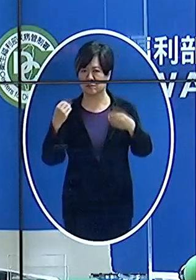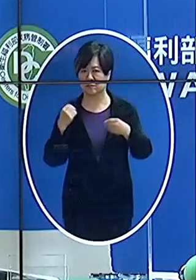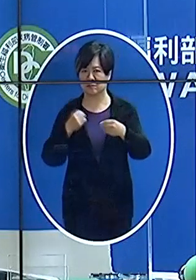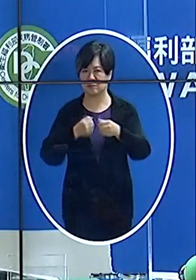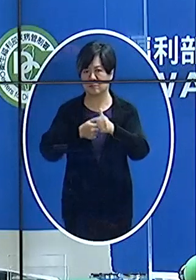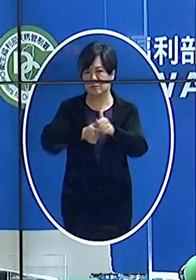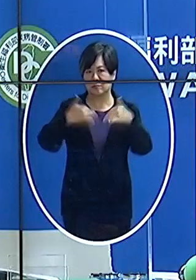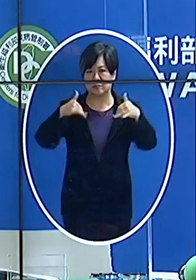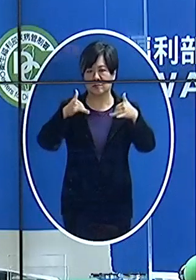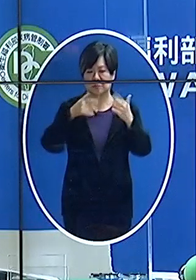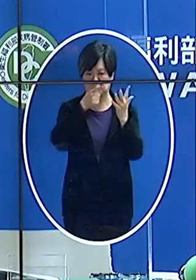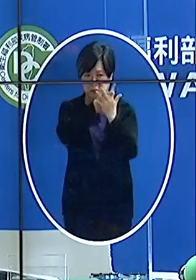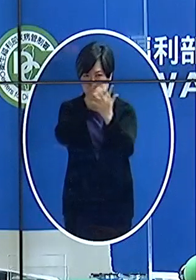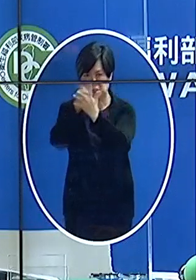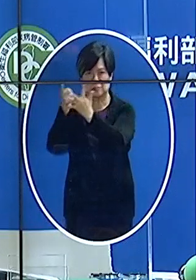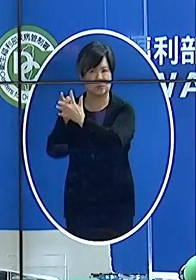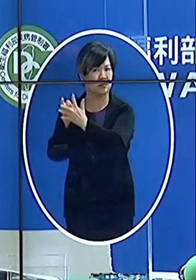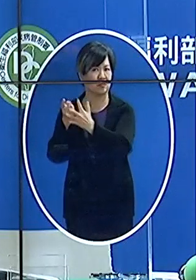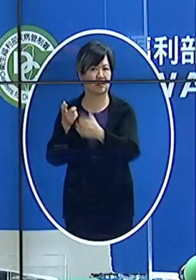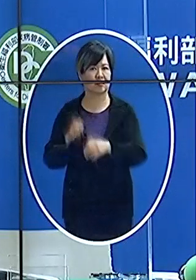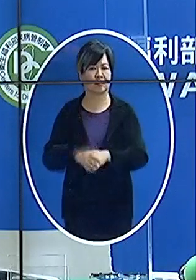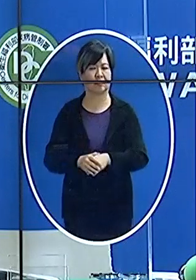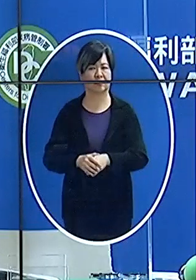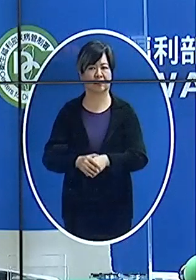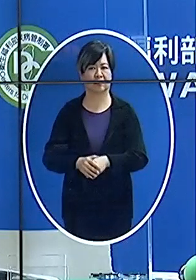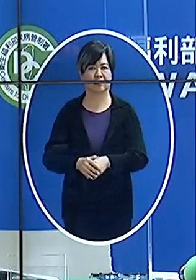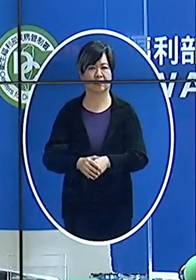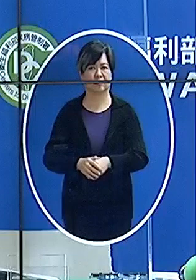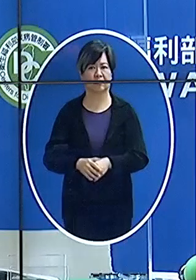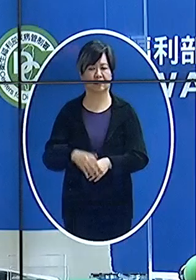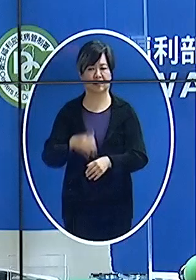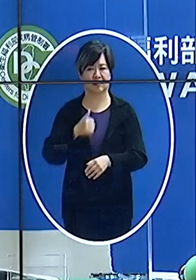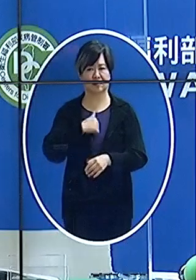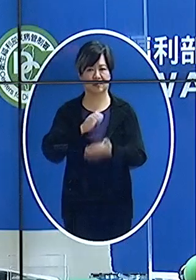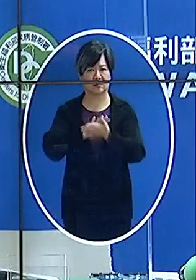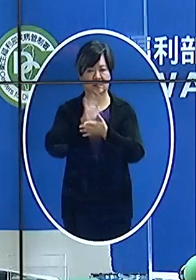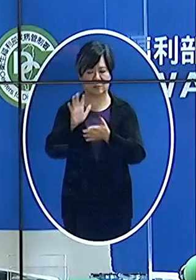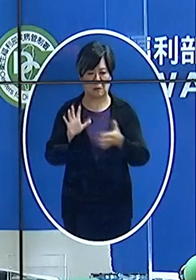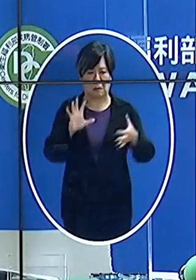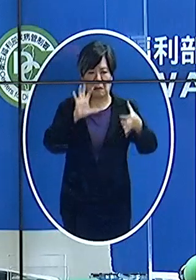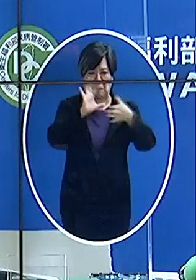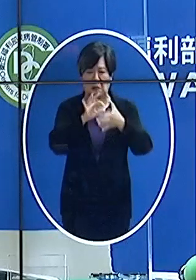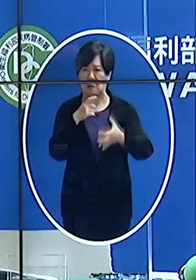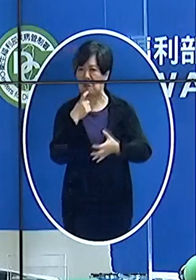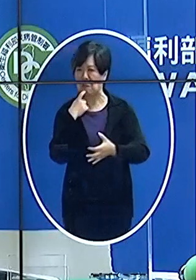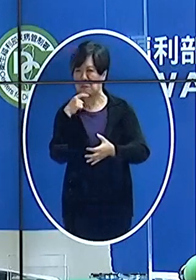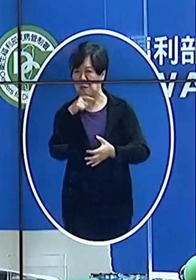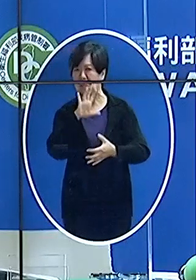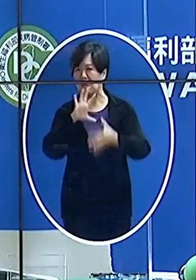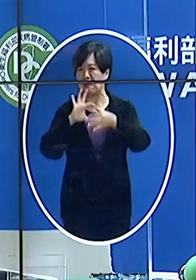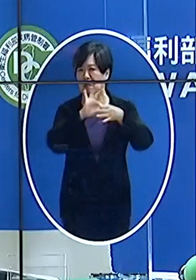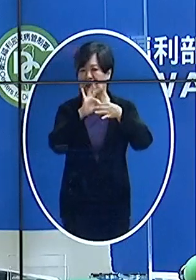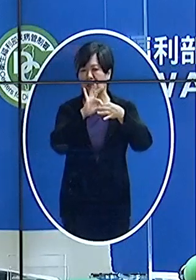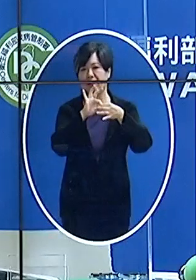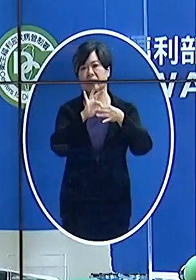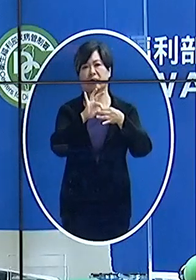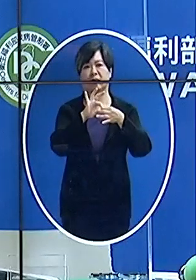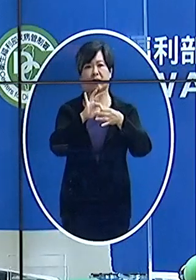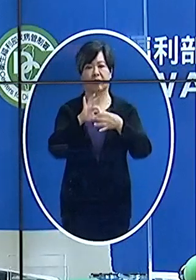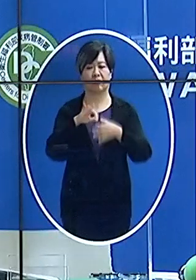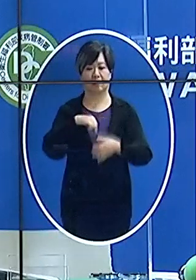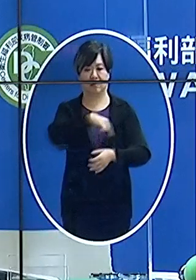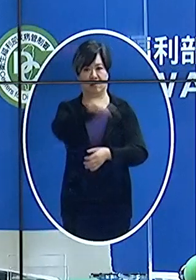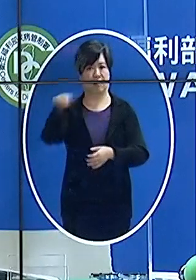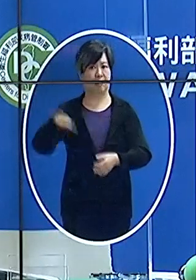高。现在要框列，真的困难度也很高，因为除了万华跟宜兰的群聚之外，当中有7例的感染源